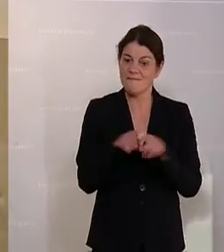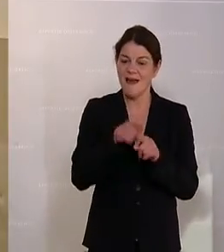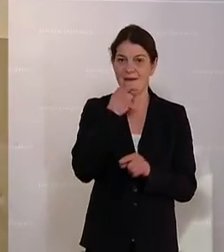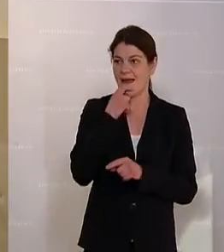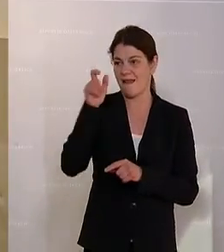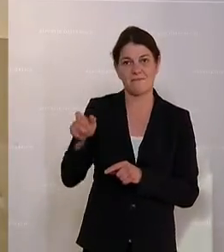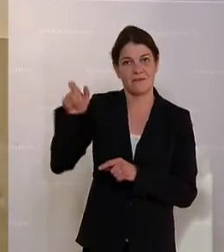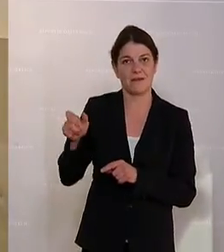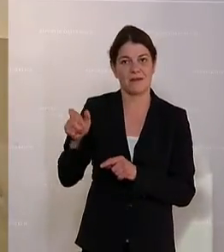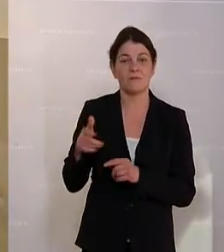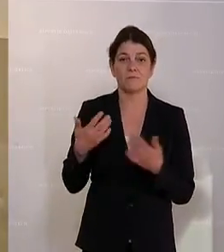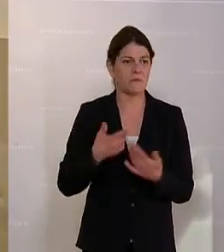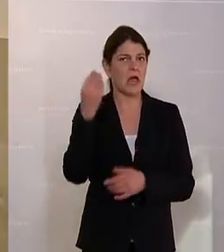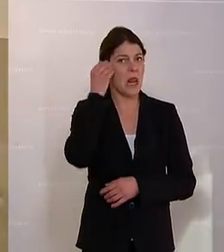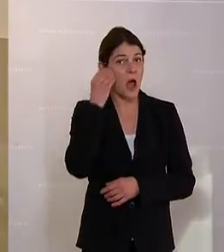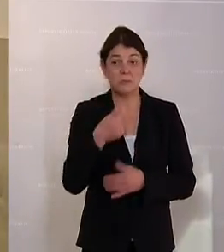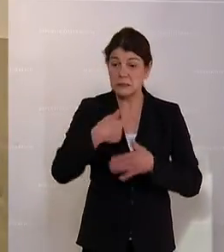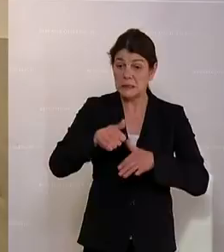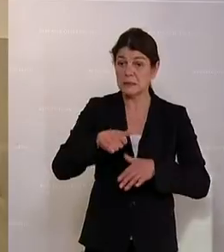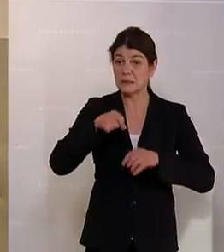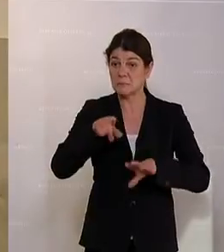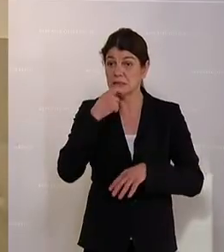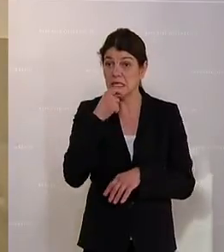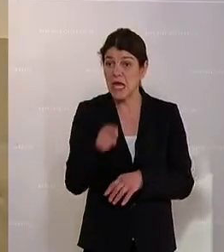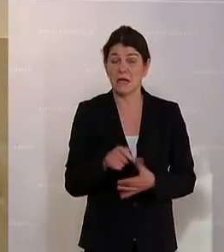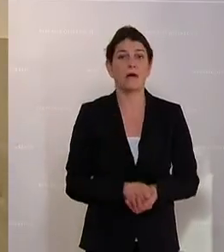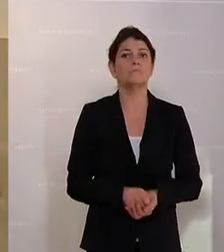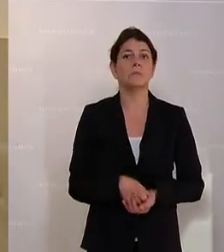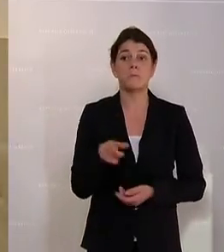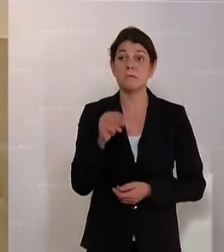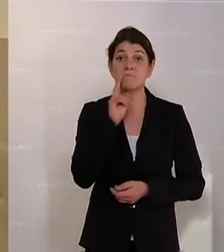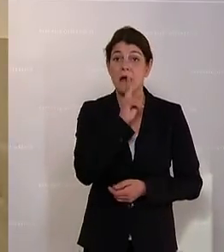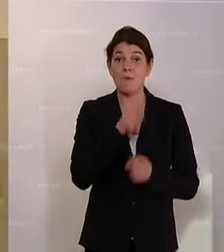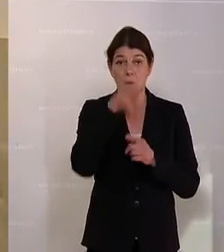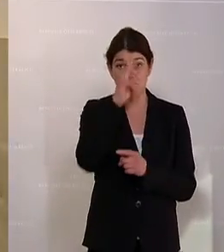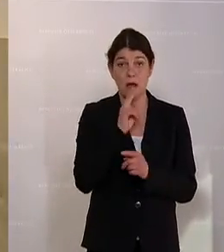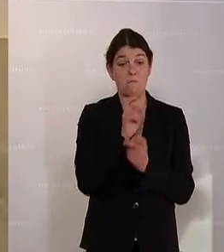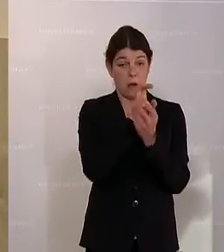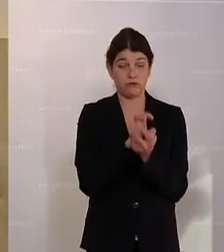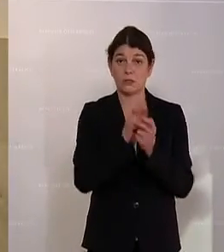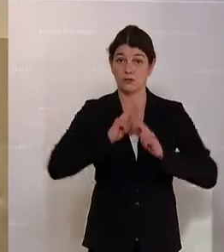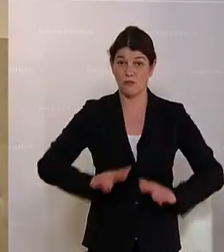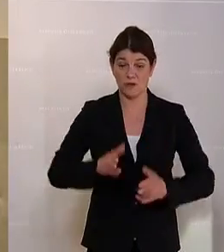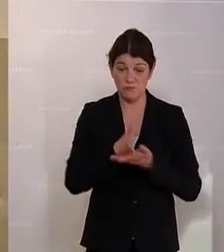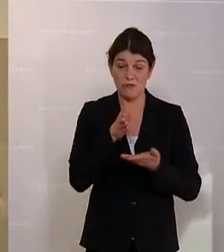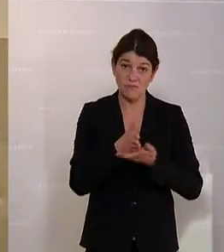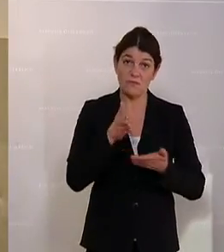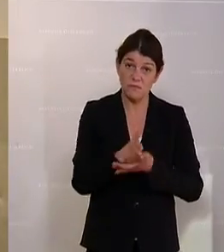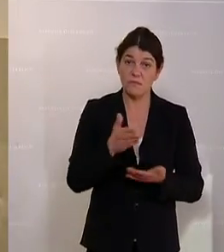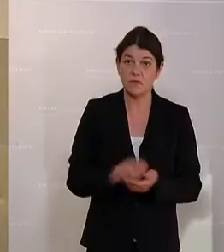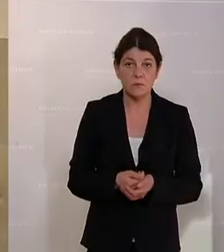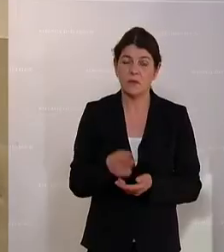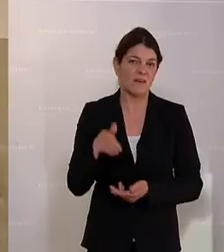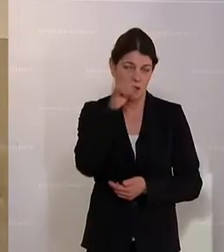Gleichaltrigen. Wer glaubt, dass ein 16-, 17-Jähriger mit Mama und Papa zufrieden ist, all die Zeit,